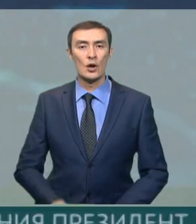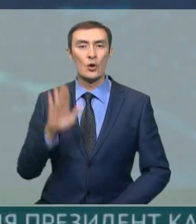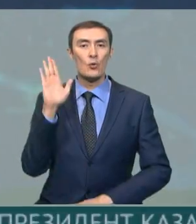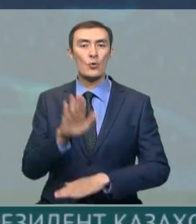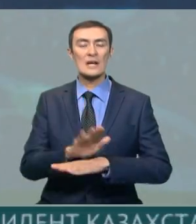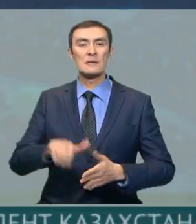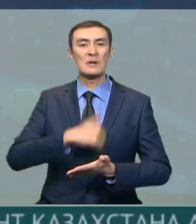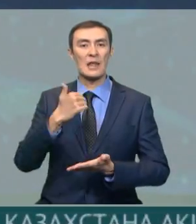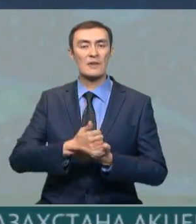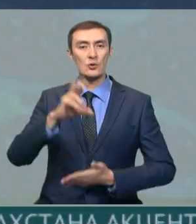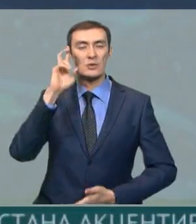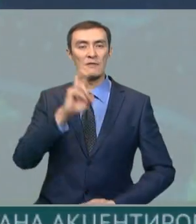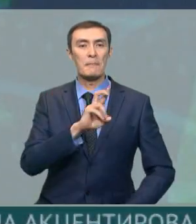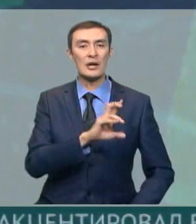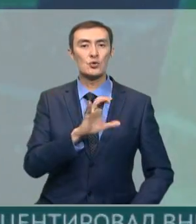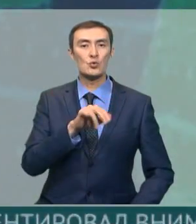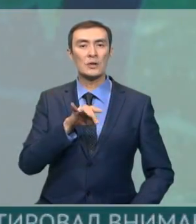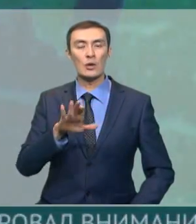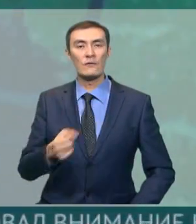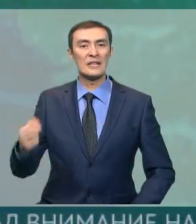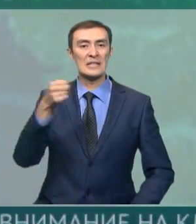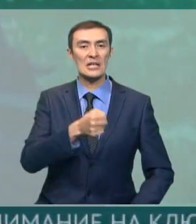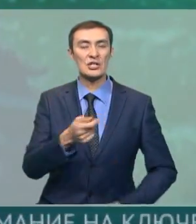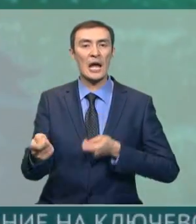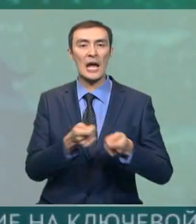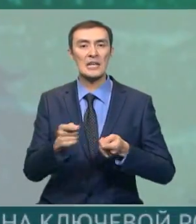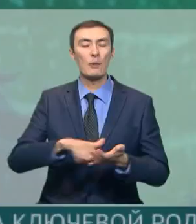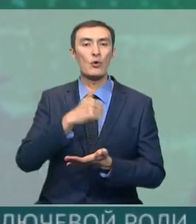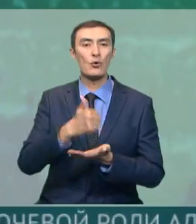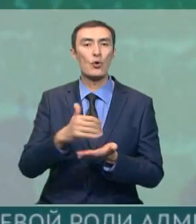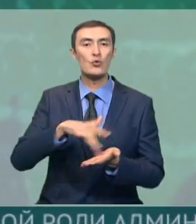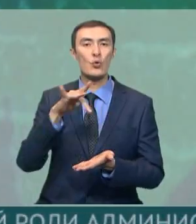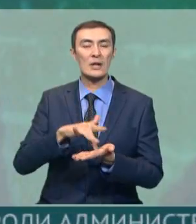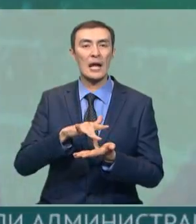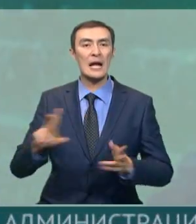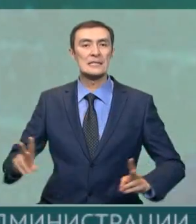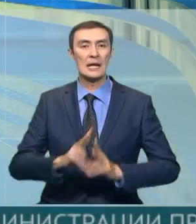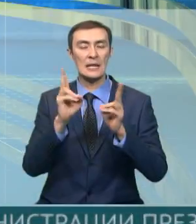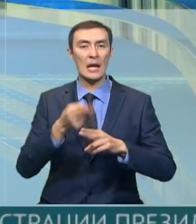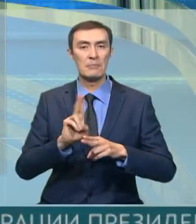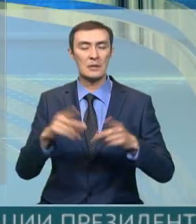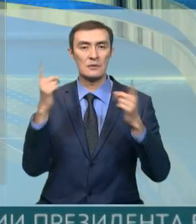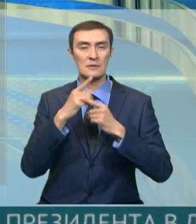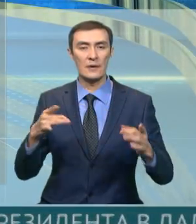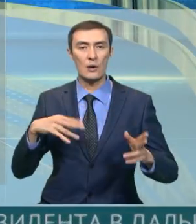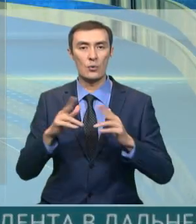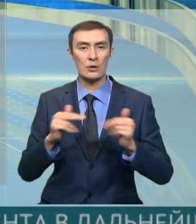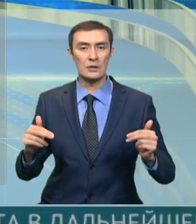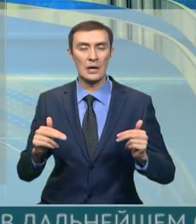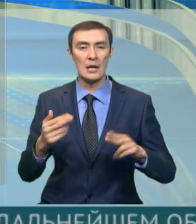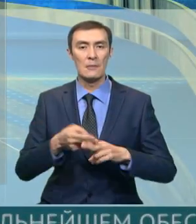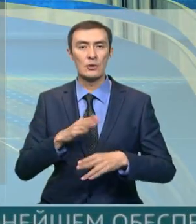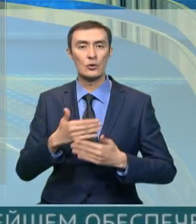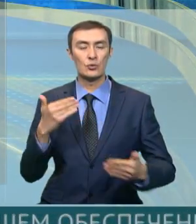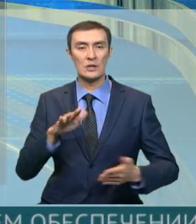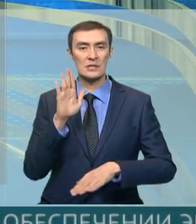Указом главы государства Бахыт Султанов назначен акимом города Астаны. Об этом сообщает пресс-служба «Акорды» в своем твит-аккаунте.